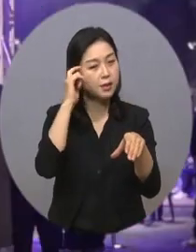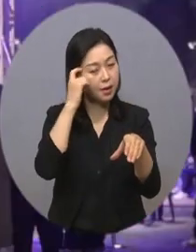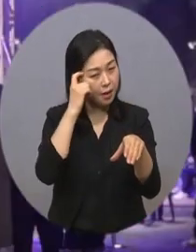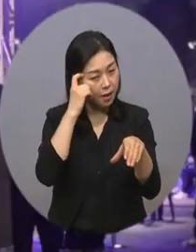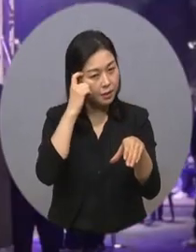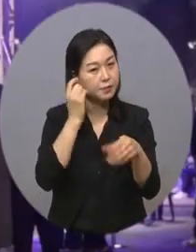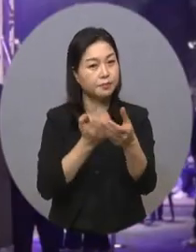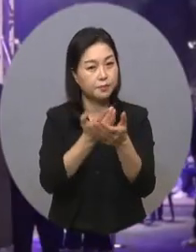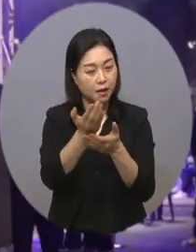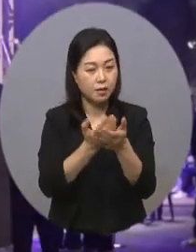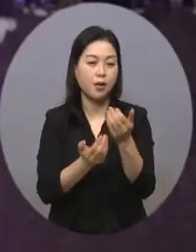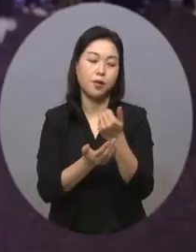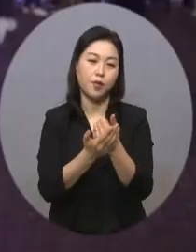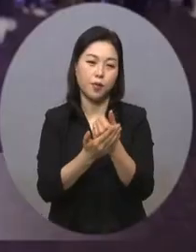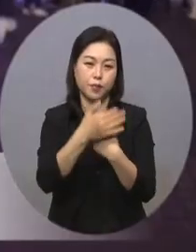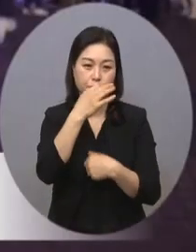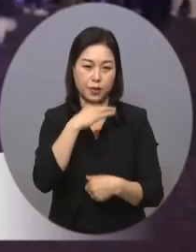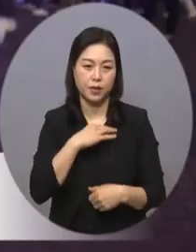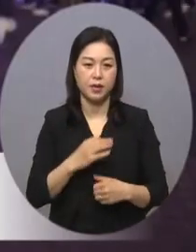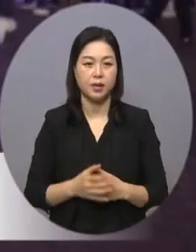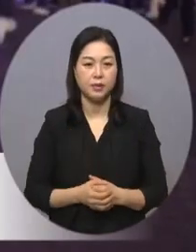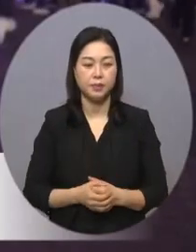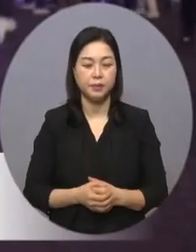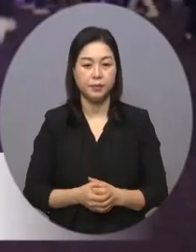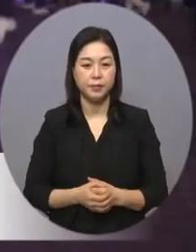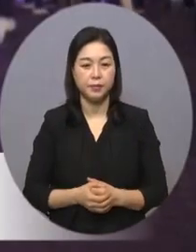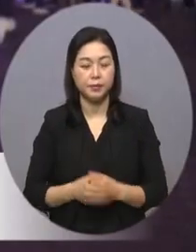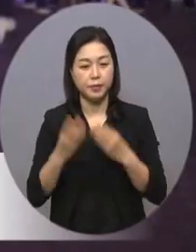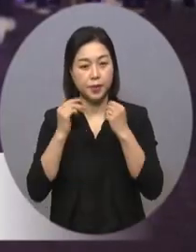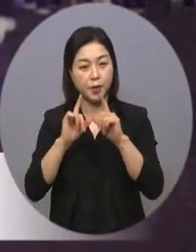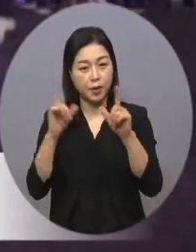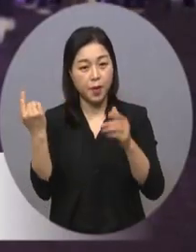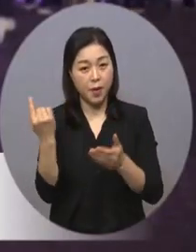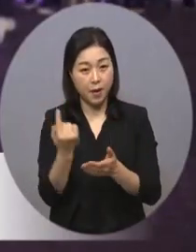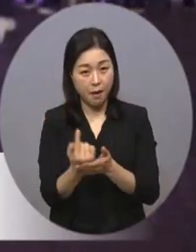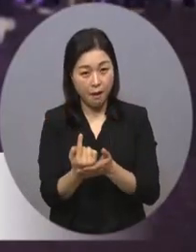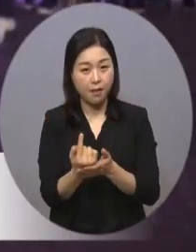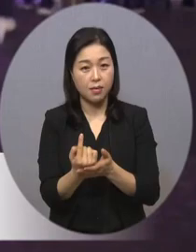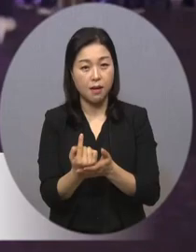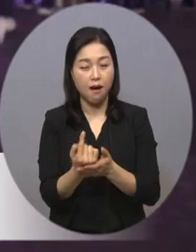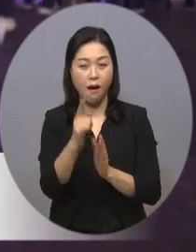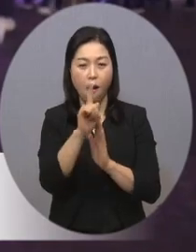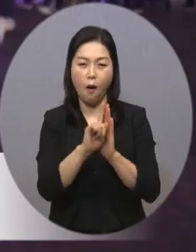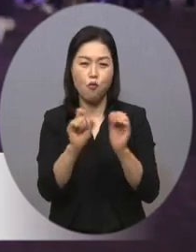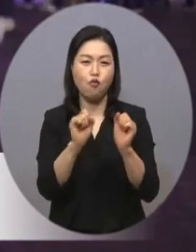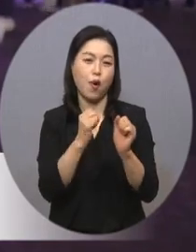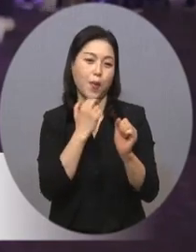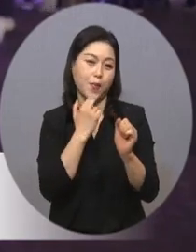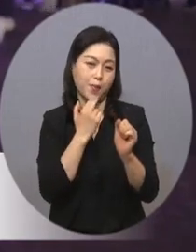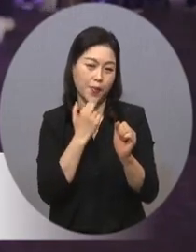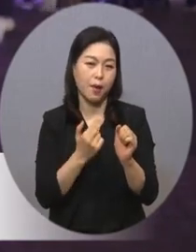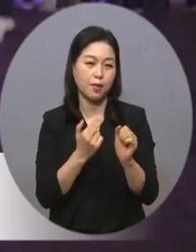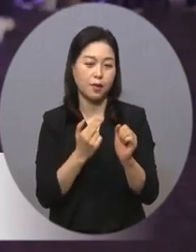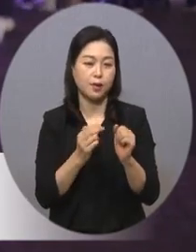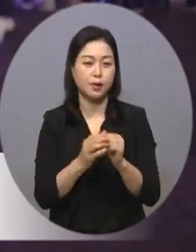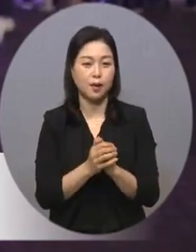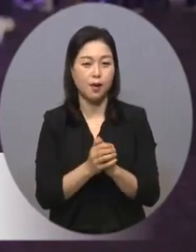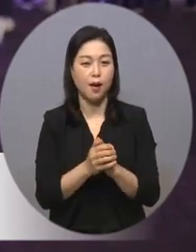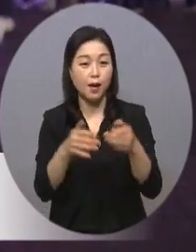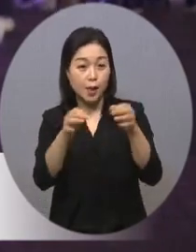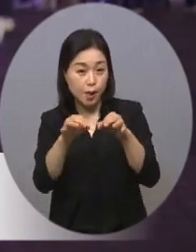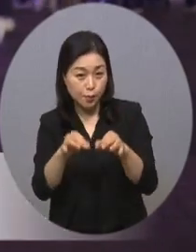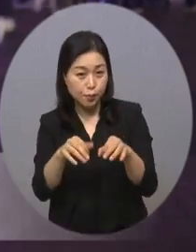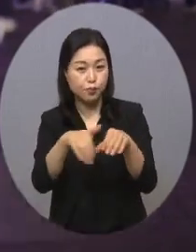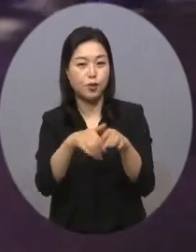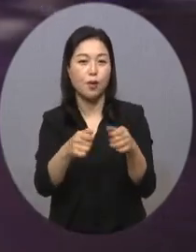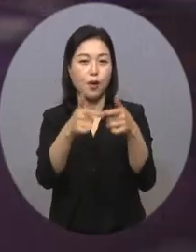데에는 도움이 된 듯합니다. 차례 나왔는데 날씨도 춥지도 않고 기부 문화 확산에 좋은 것